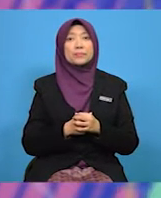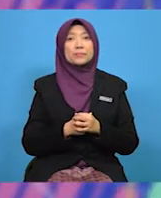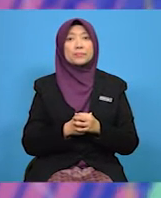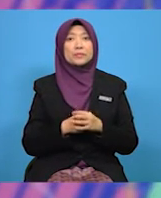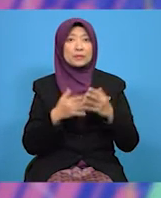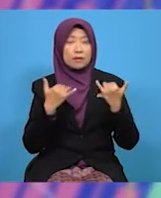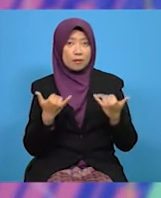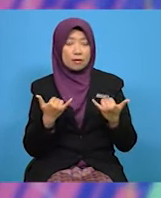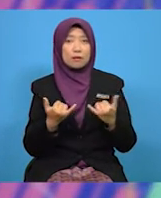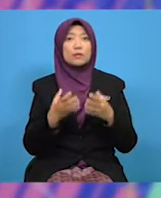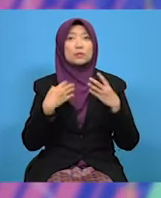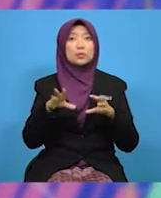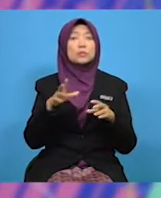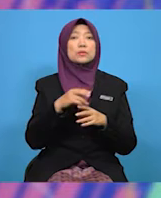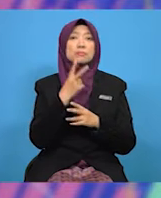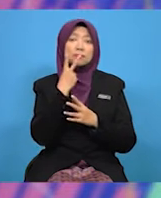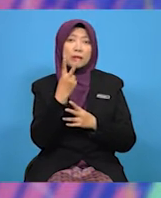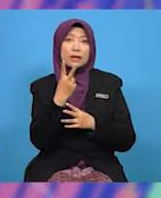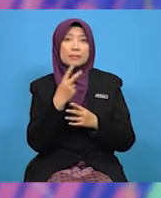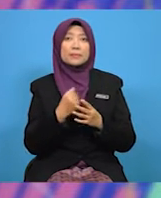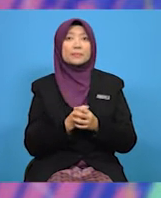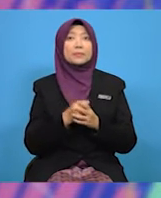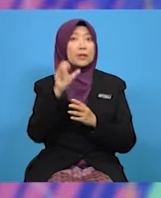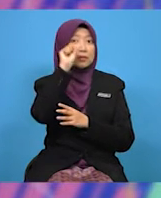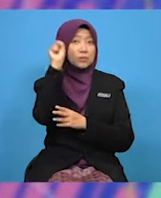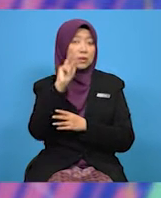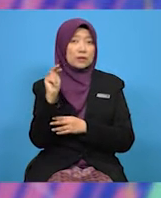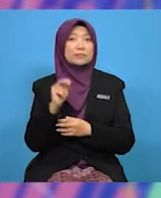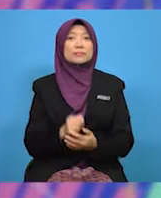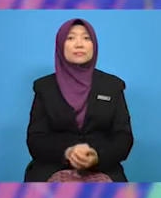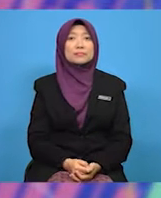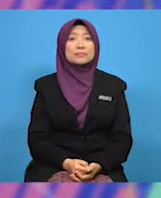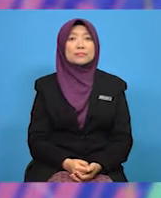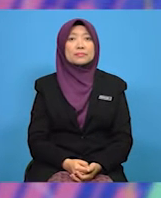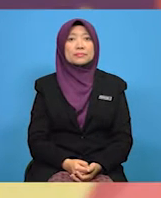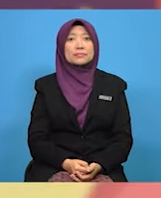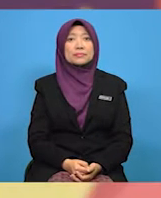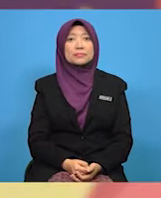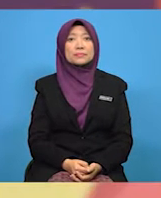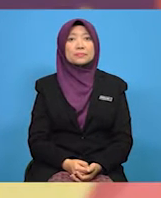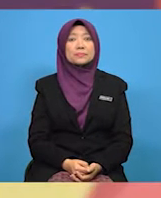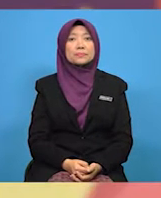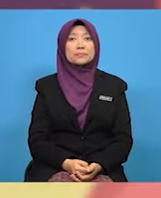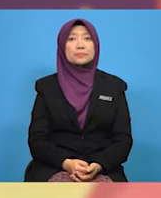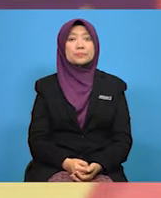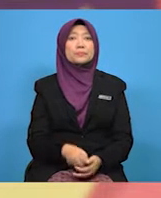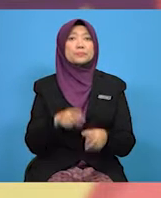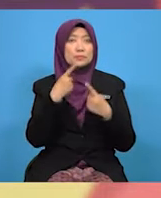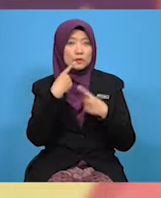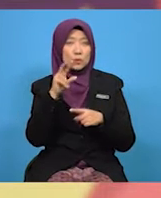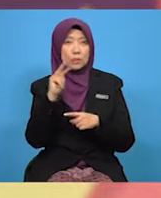sekarang Coba lihat sambungan soalan seterus yaitu berdasarkan